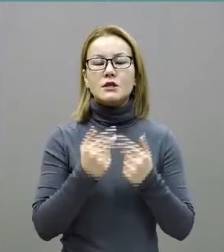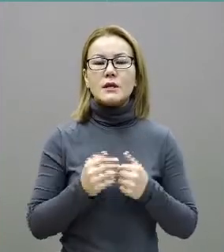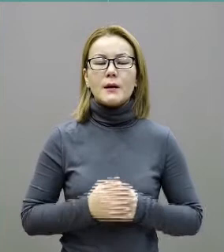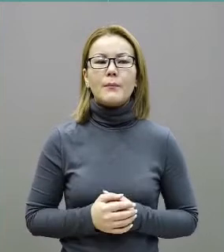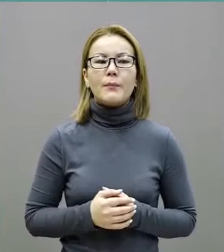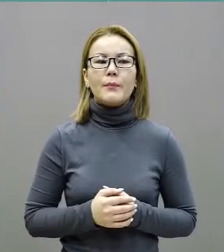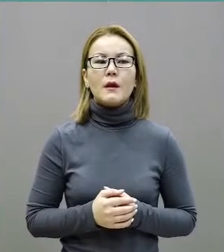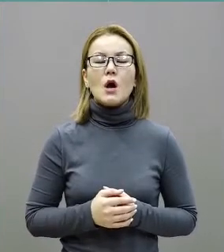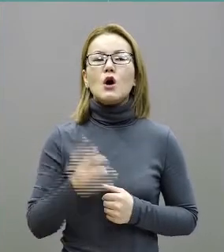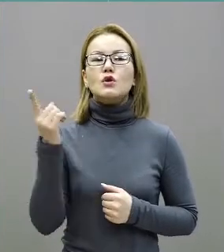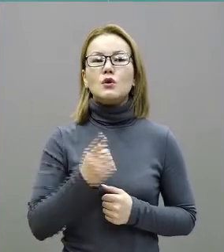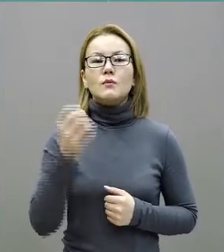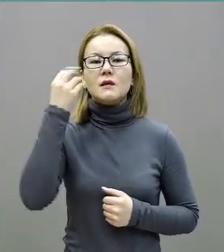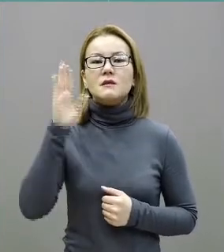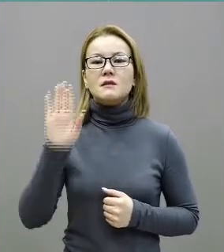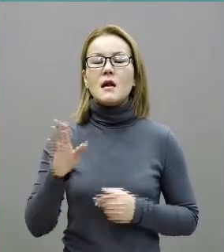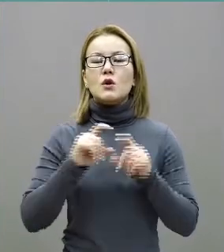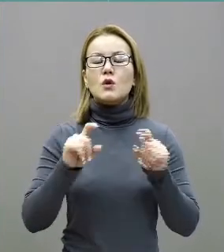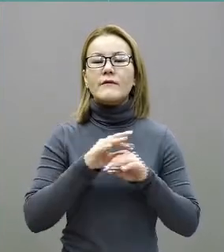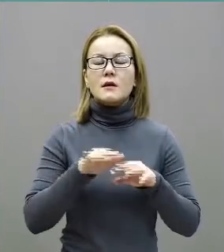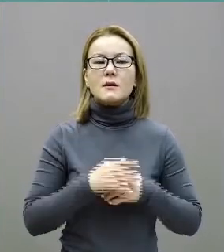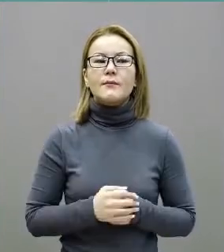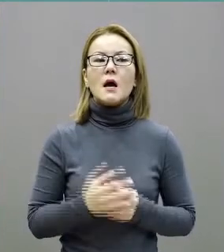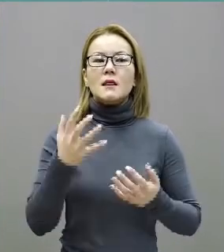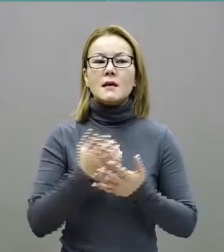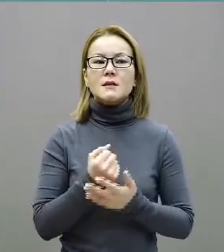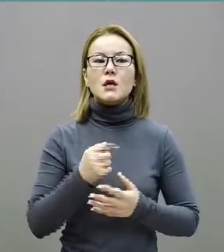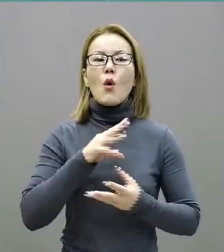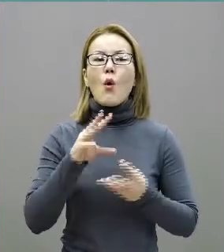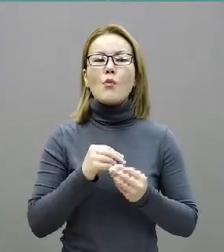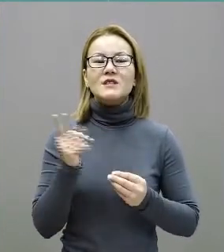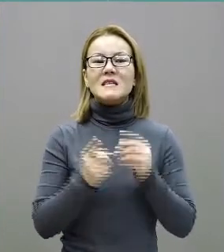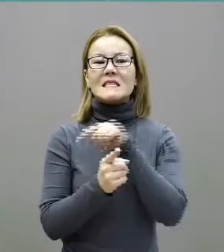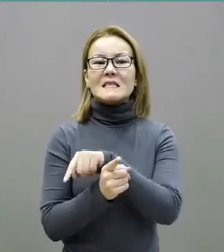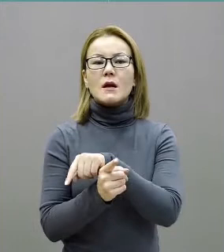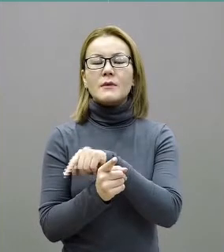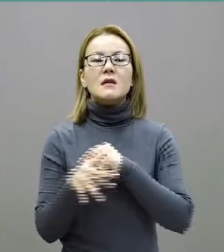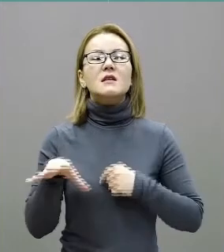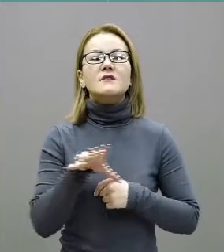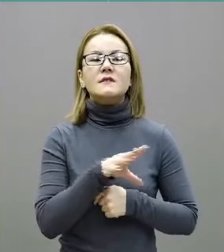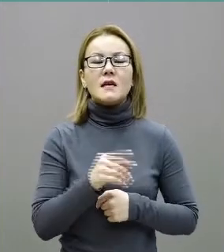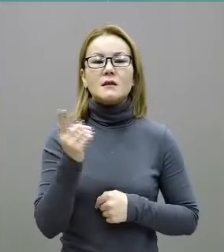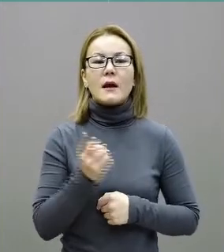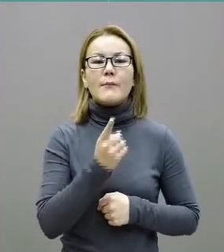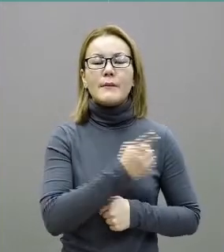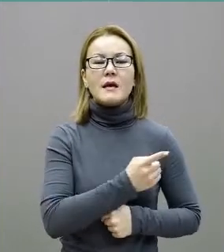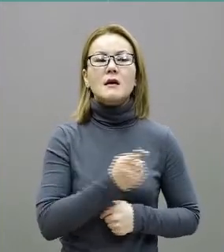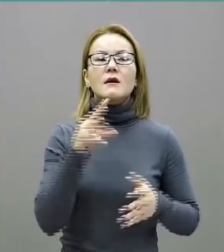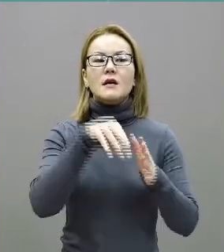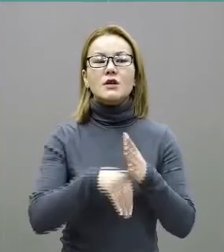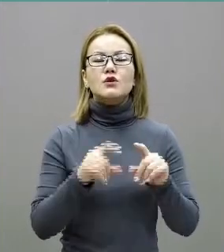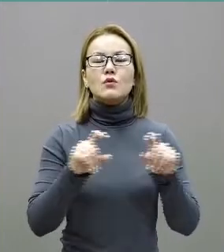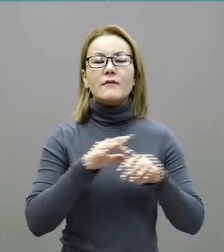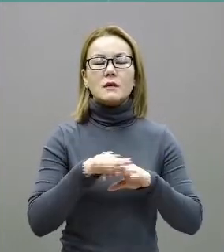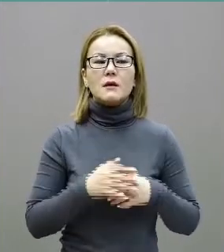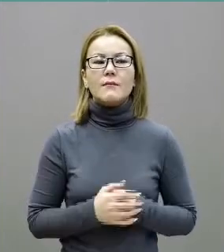решения дробно рациональных уравнений найти общий знаменатель для всех дробей входящих